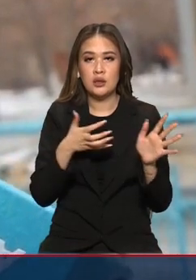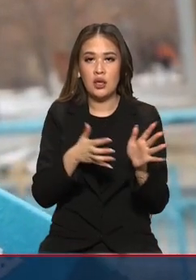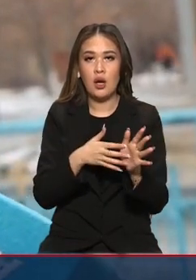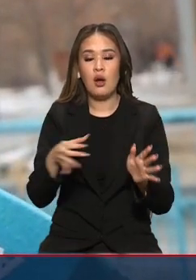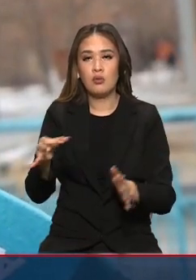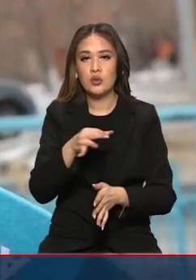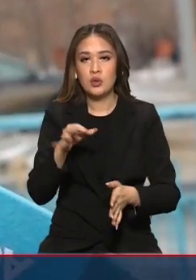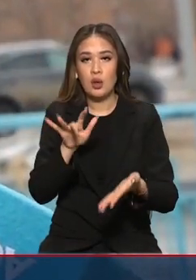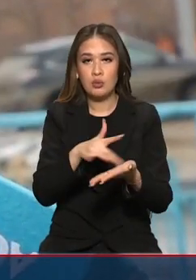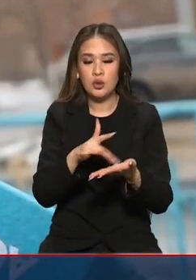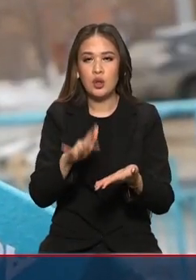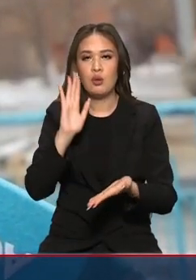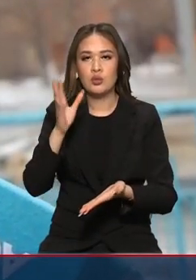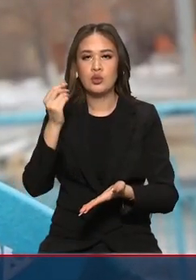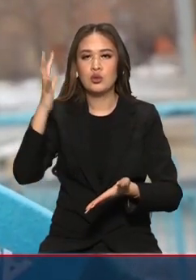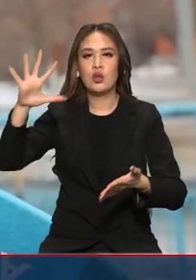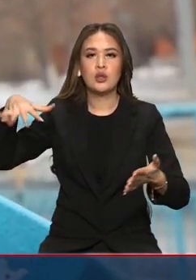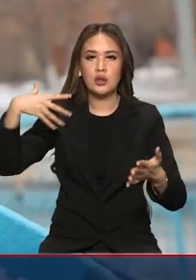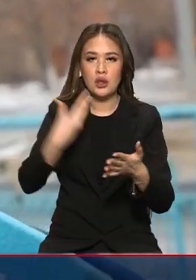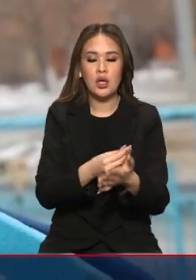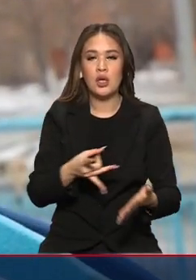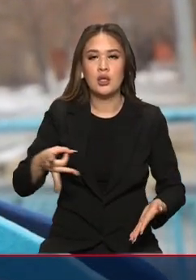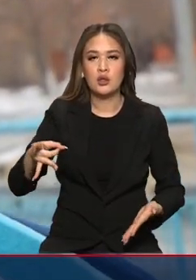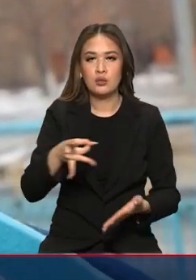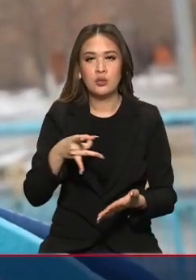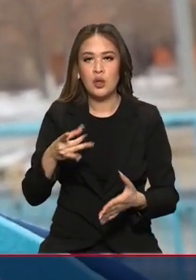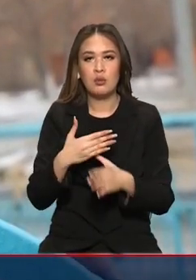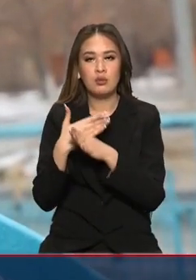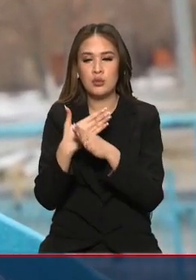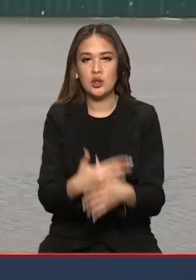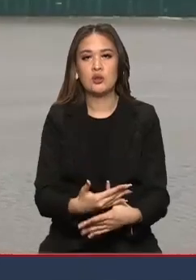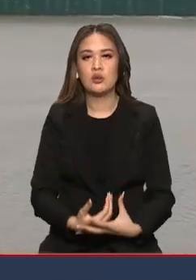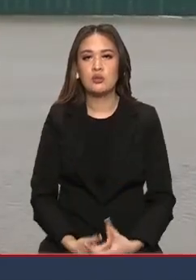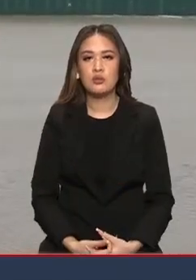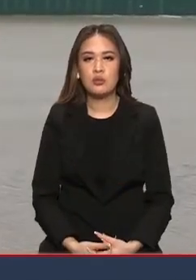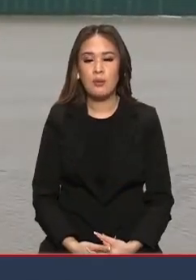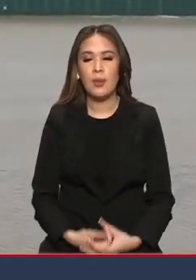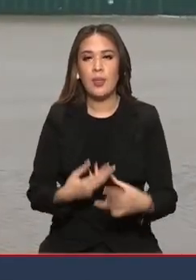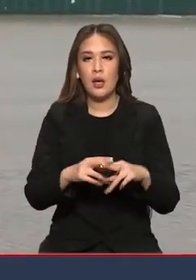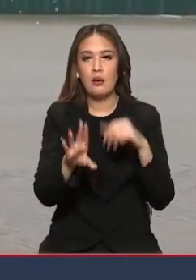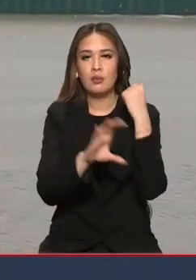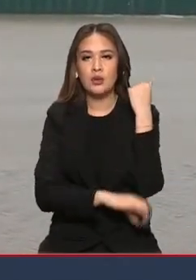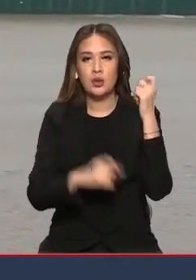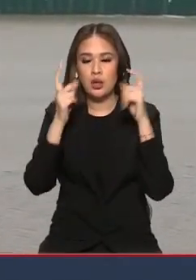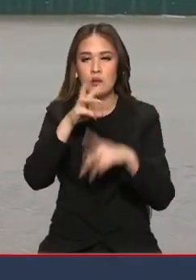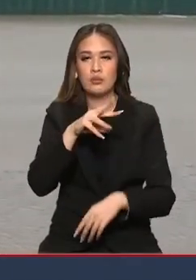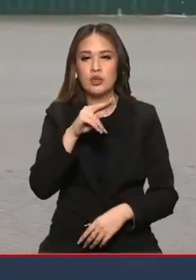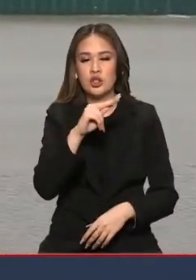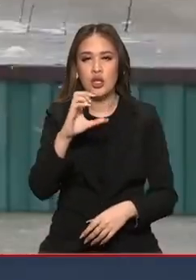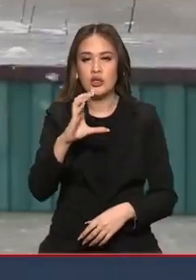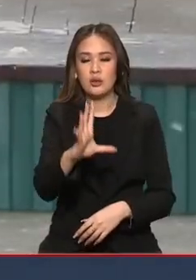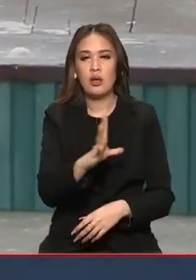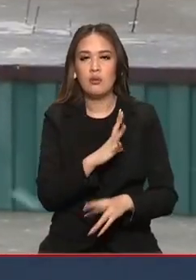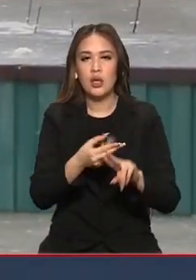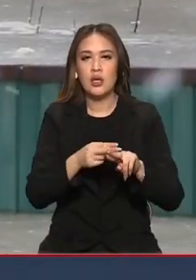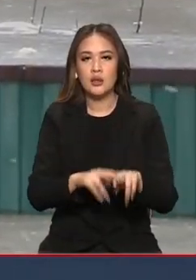областного бюджета, то с республики будет оказана необходимая поддержка. По последним данным, режим ЧС местного масштаба в